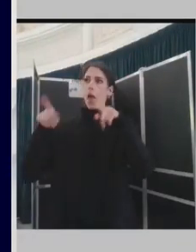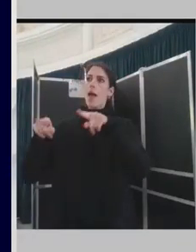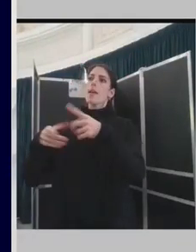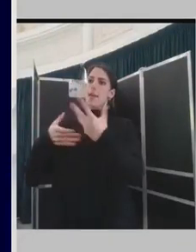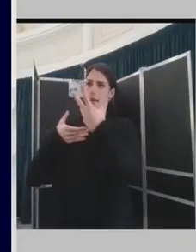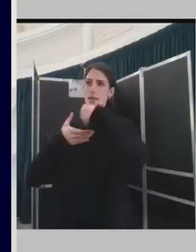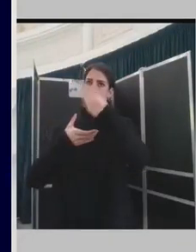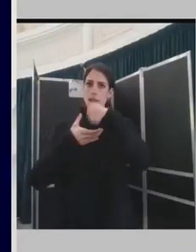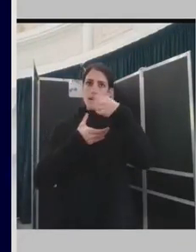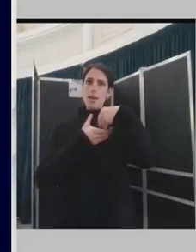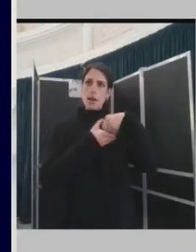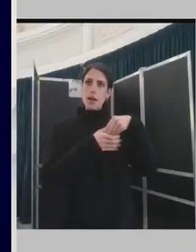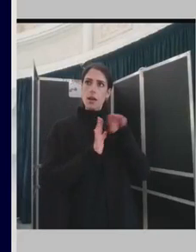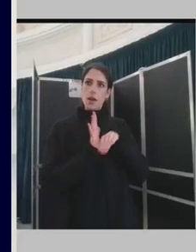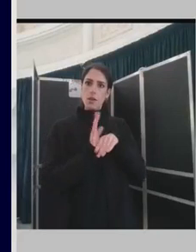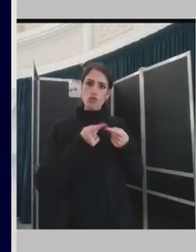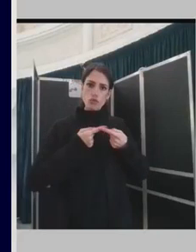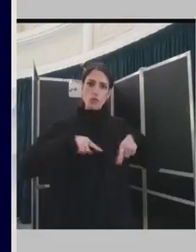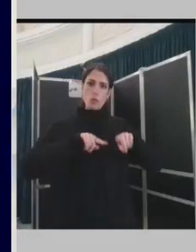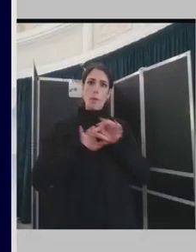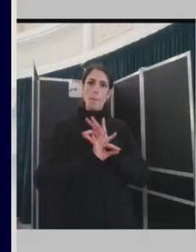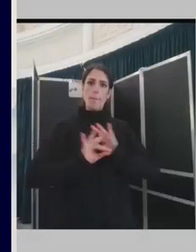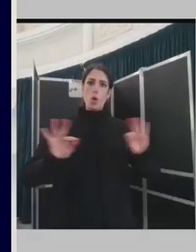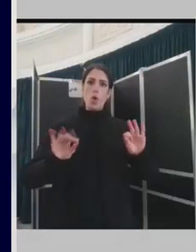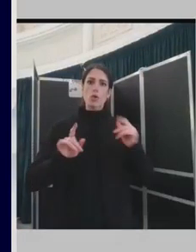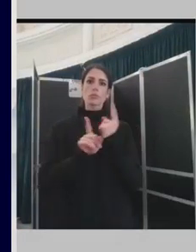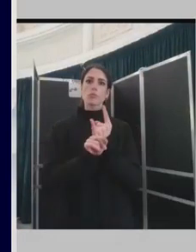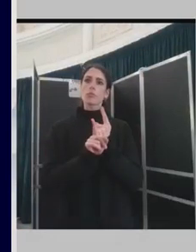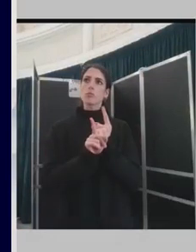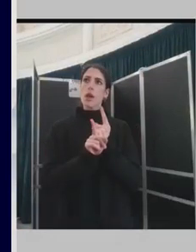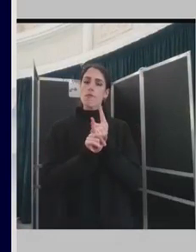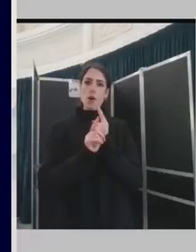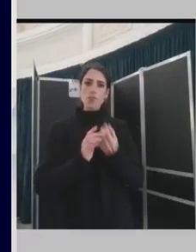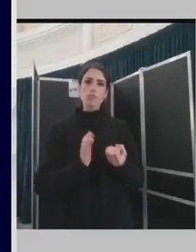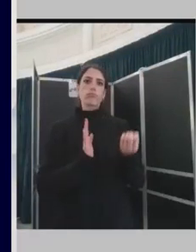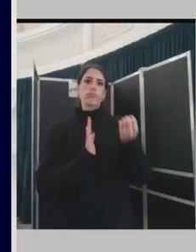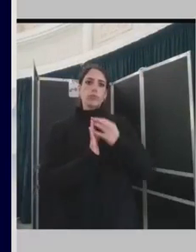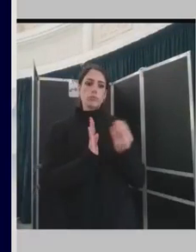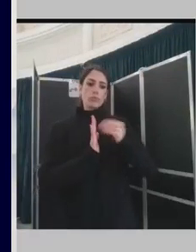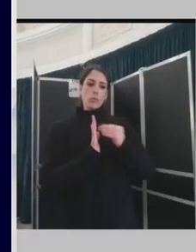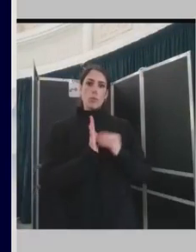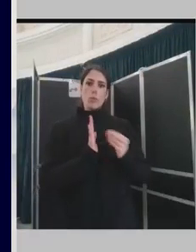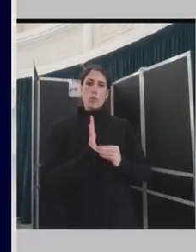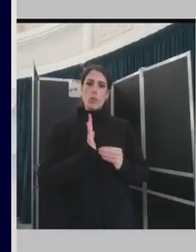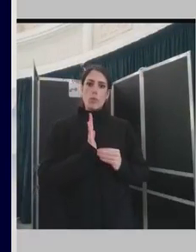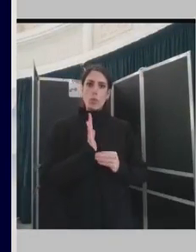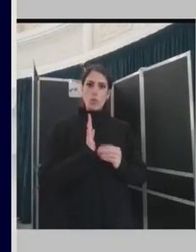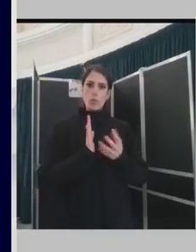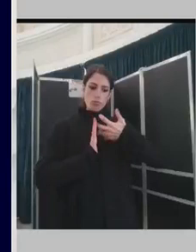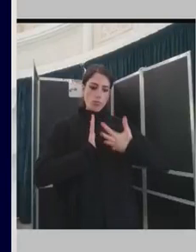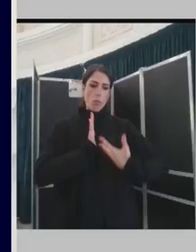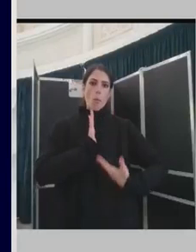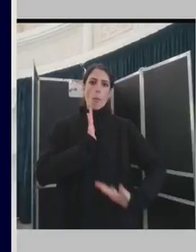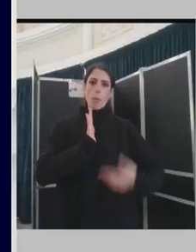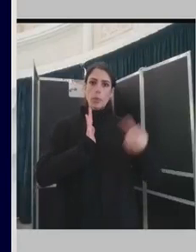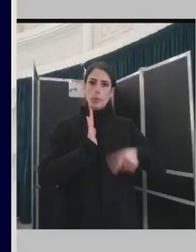faccia qualcosa per affermare in modo più esteso possibile la cultura del soccorso nel nostro